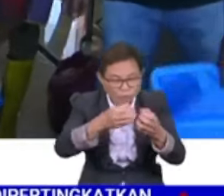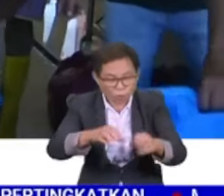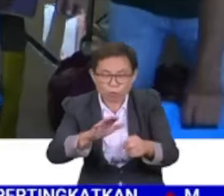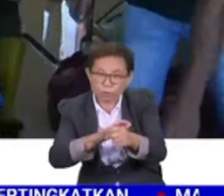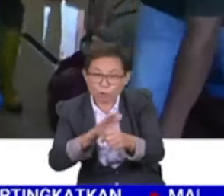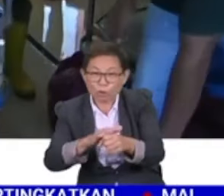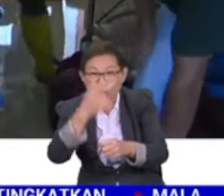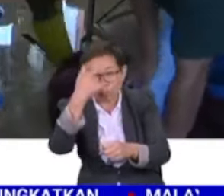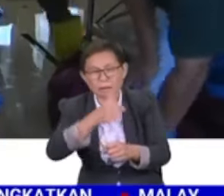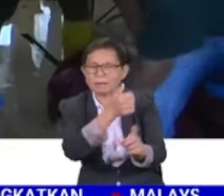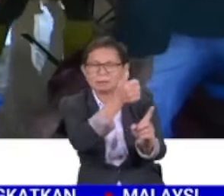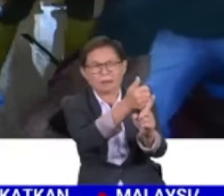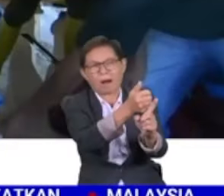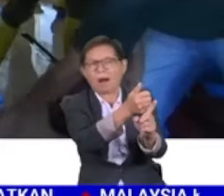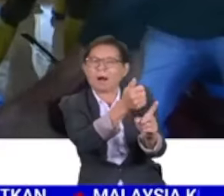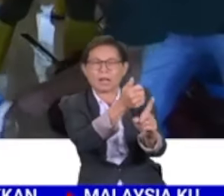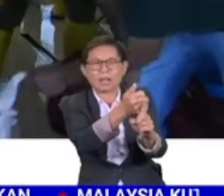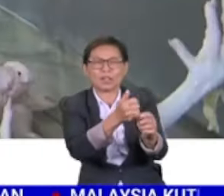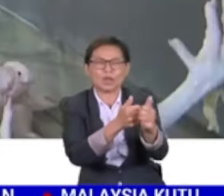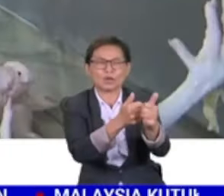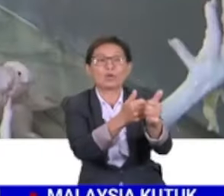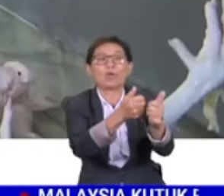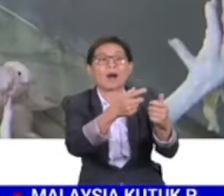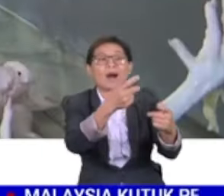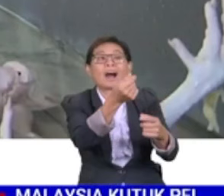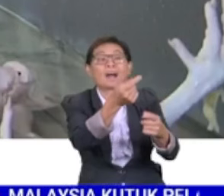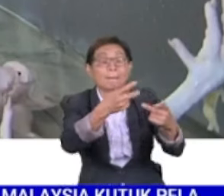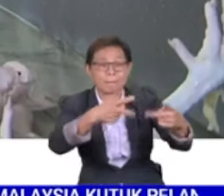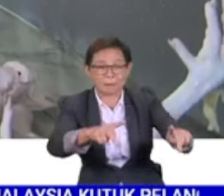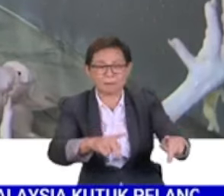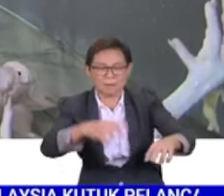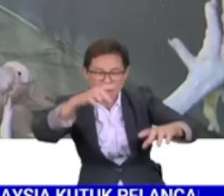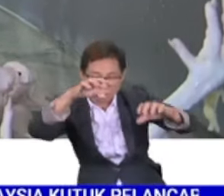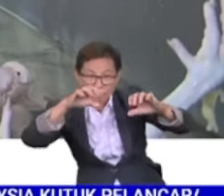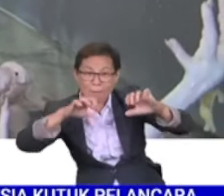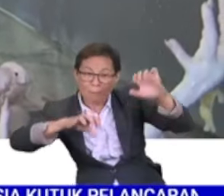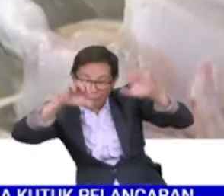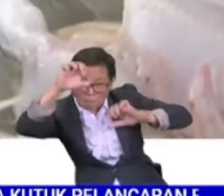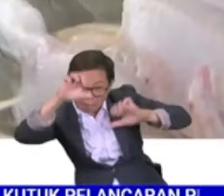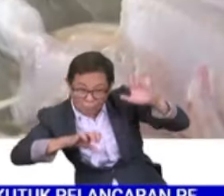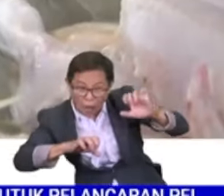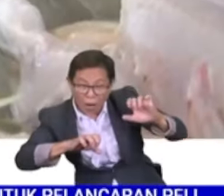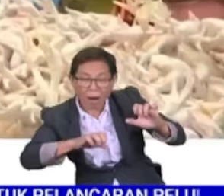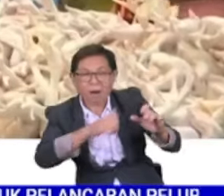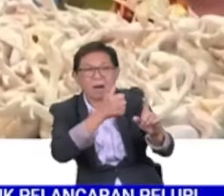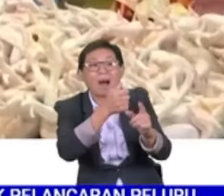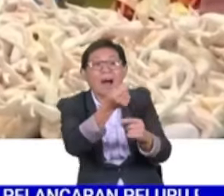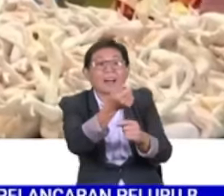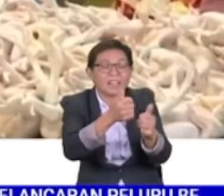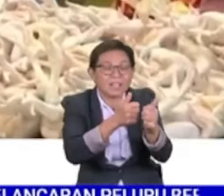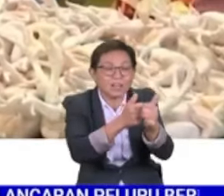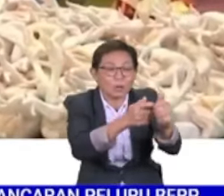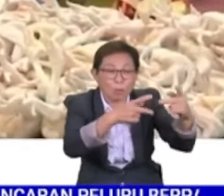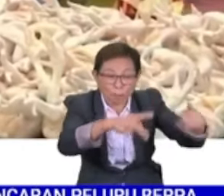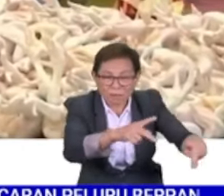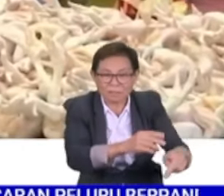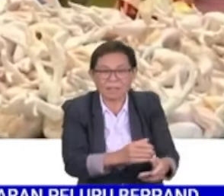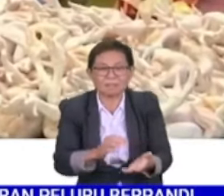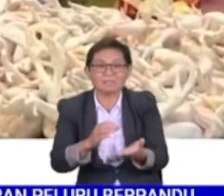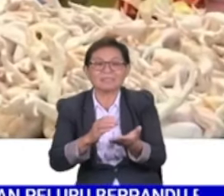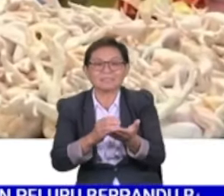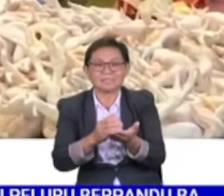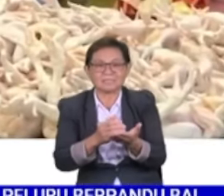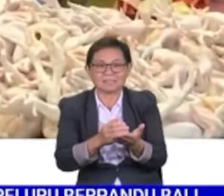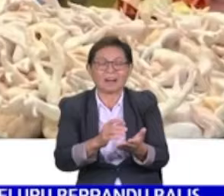harga. Januari lepas, Kementerian Berkenaan sedang mengkaji keperluan mengapungkan harga telur di pasaran dan memberi subsidi